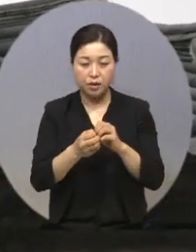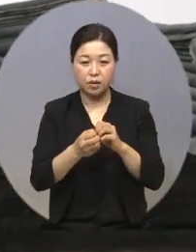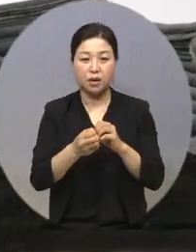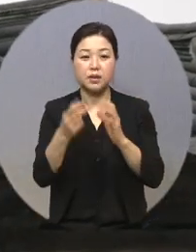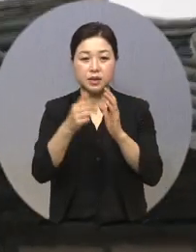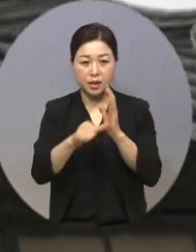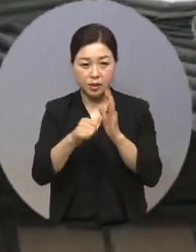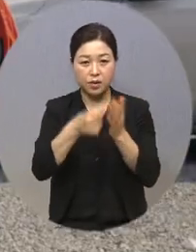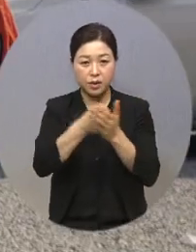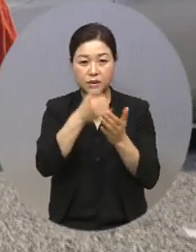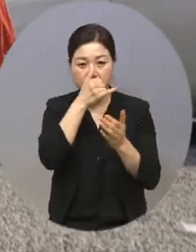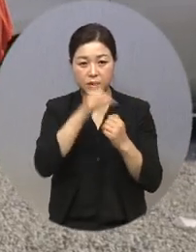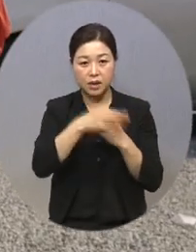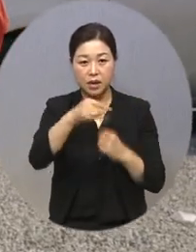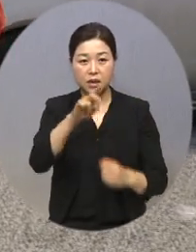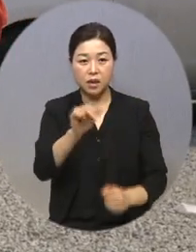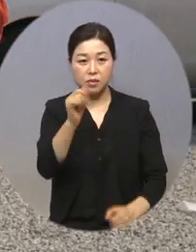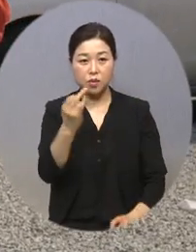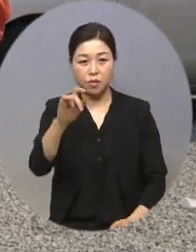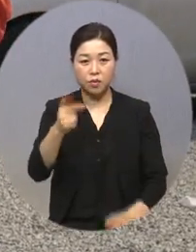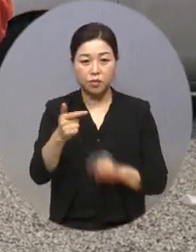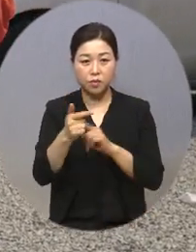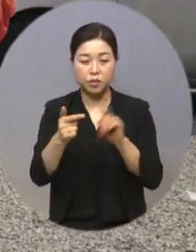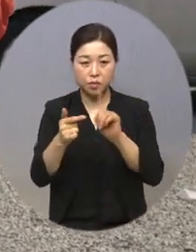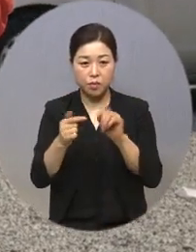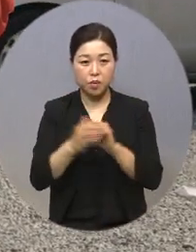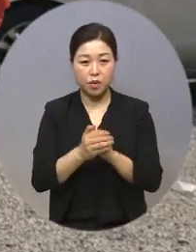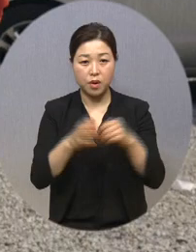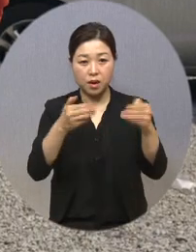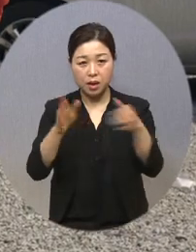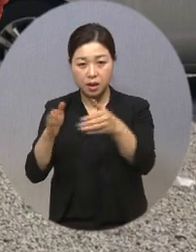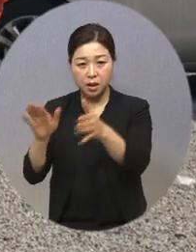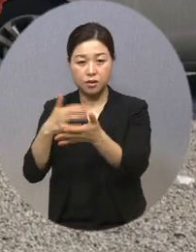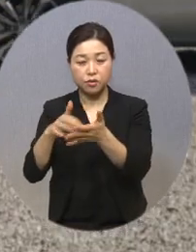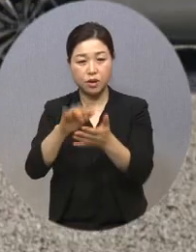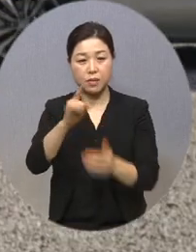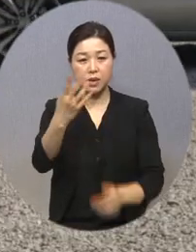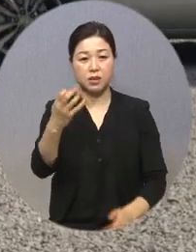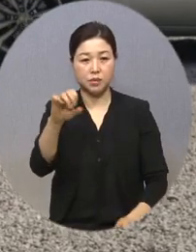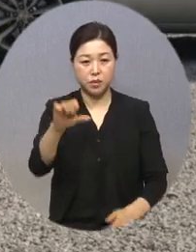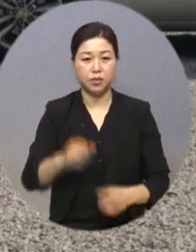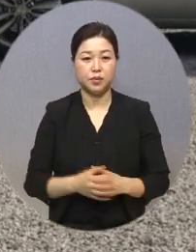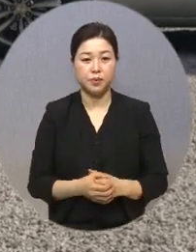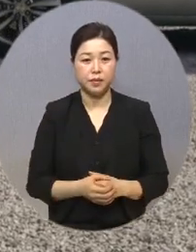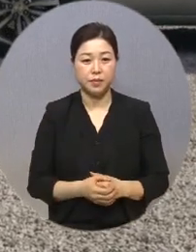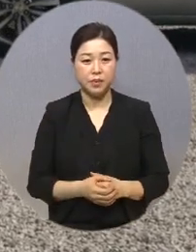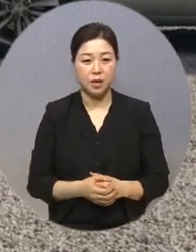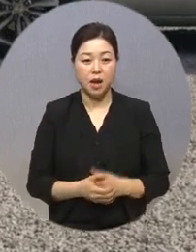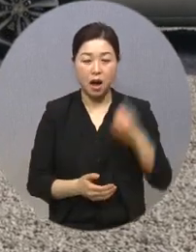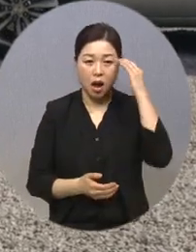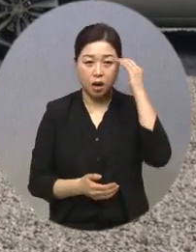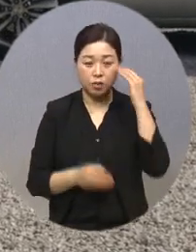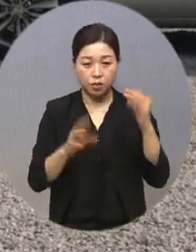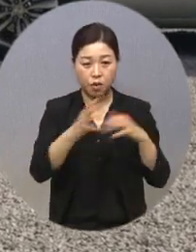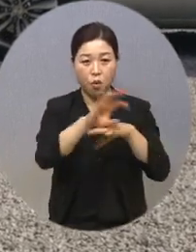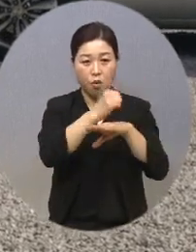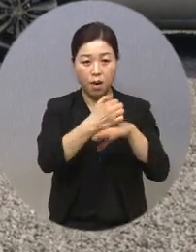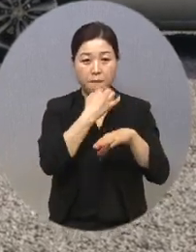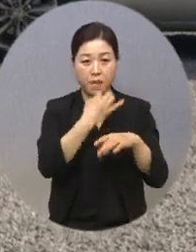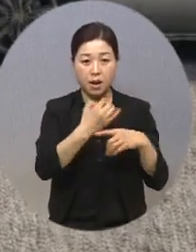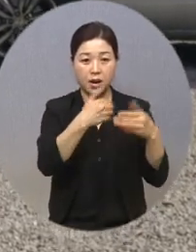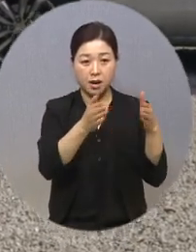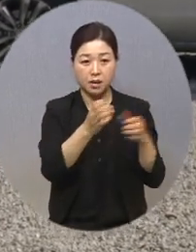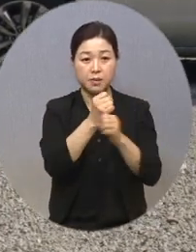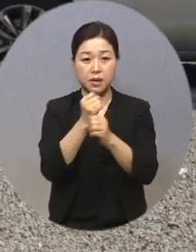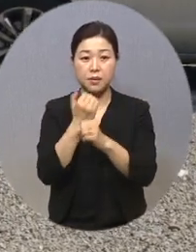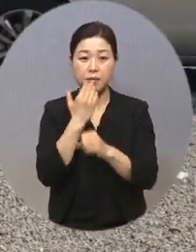3표문이라고 되어 있죠. 여기가 정확히 145칸으로 지어진 집입니다. 무슨 이야기냐면 우리나라는 왕만 100칸을 지을 수